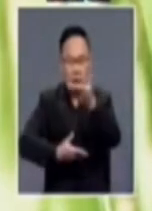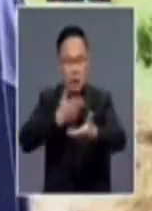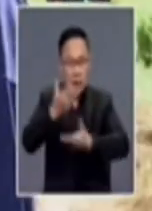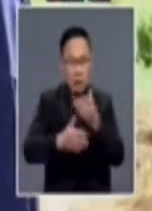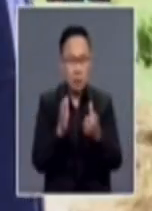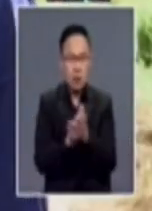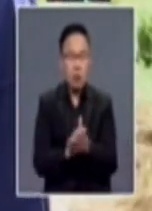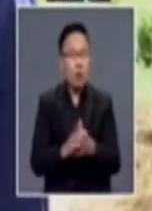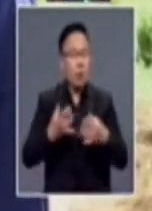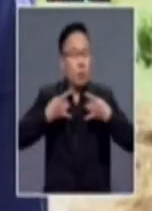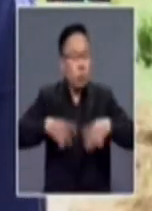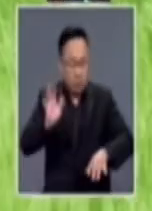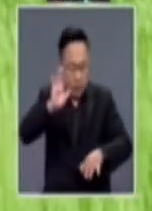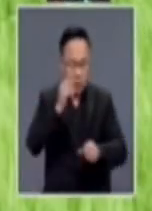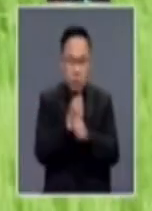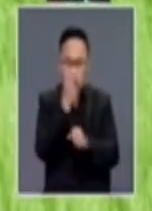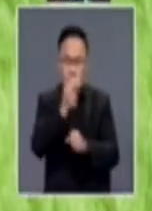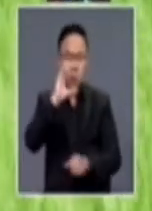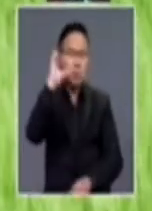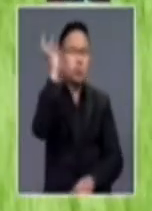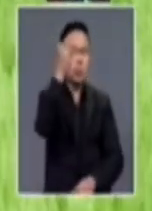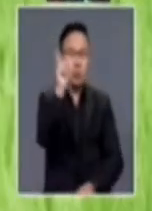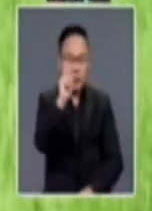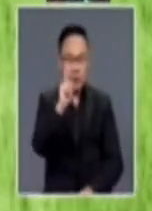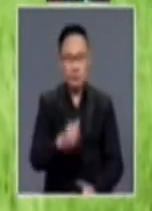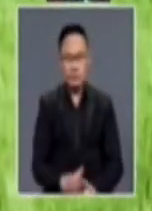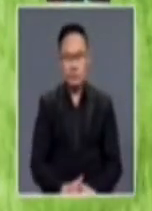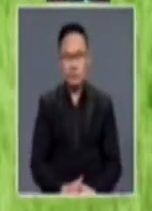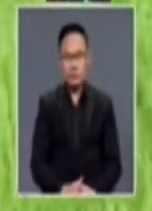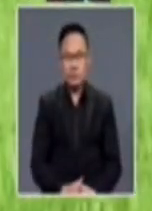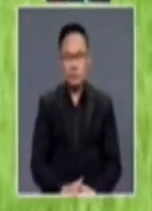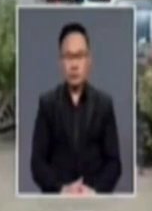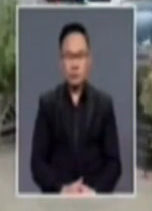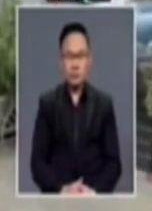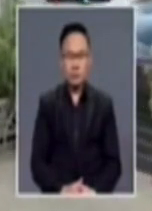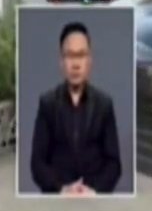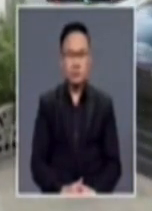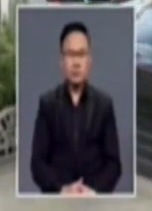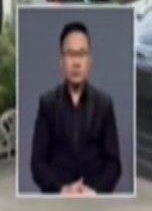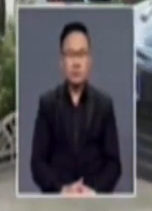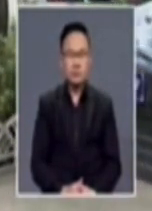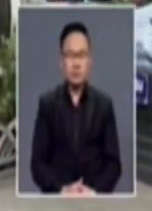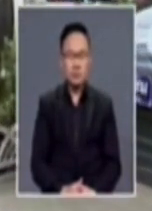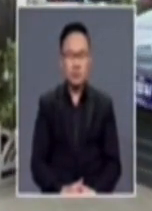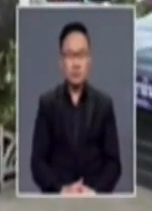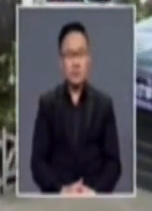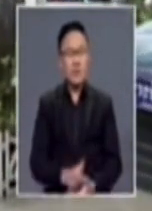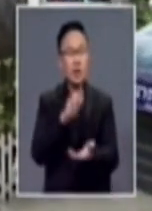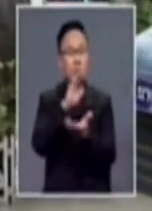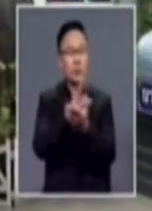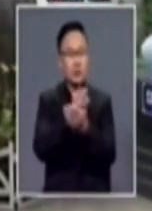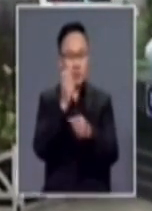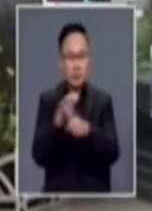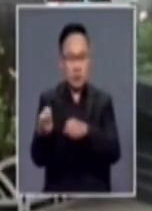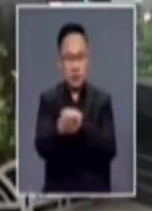องปลูกอะไรข้าวก็ปลูกตามนั้น ค่ะคุณ ู้ชมคะโรงเรียนเกษตรกรช